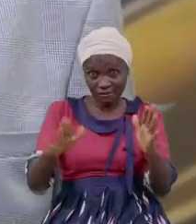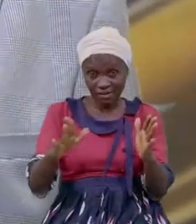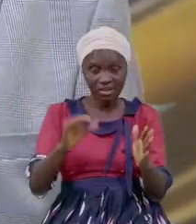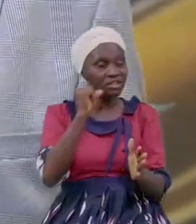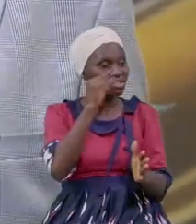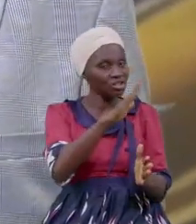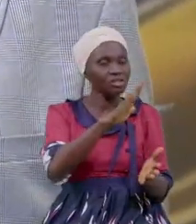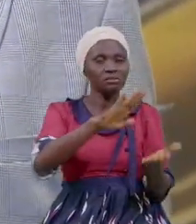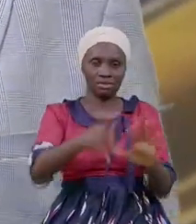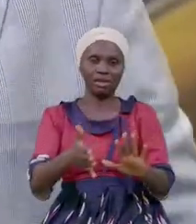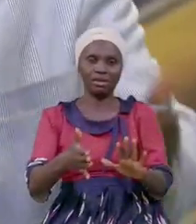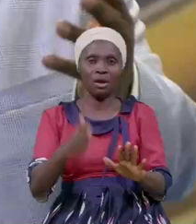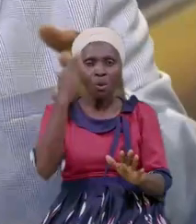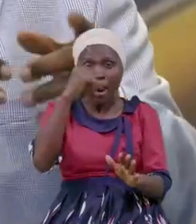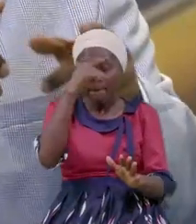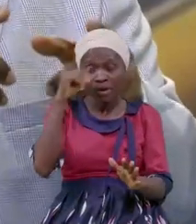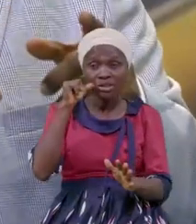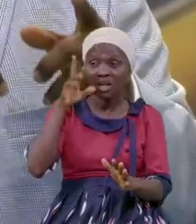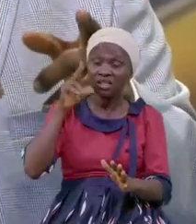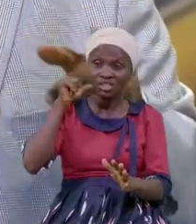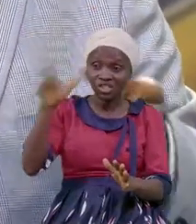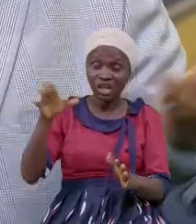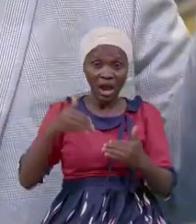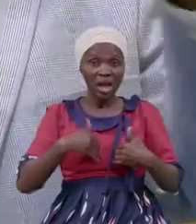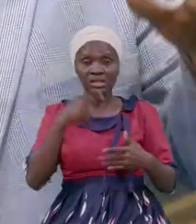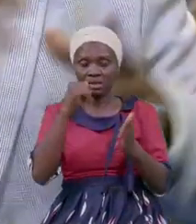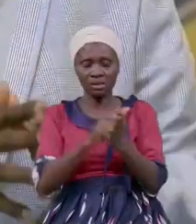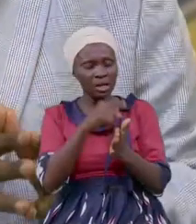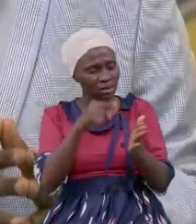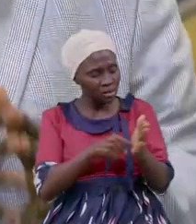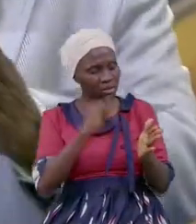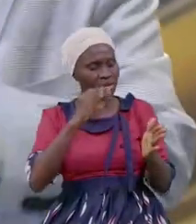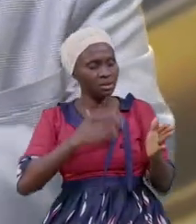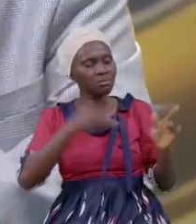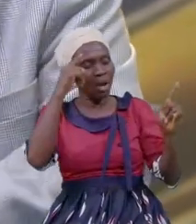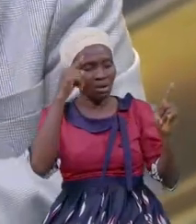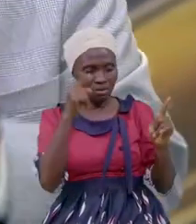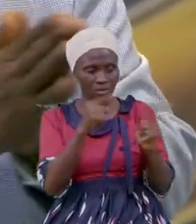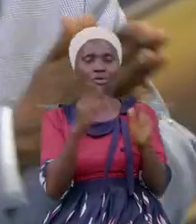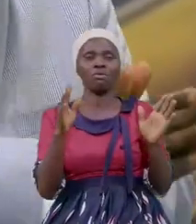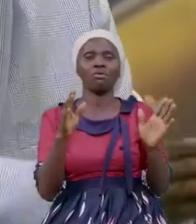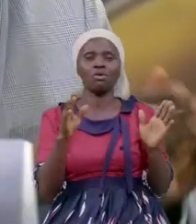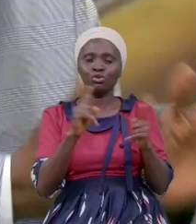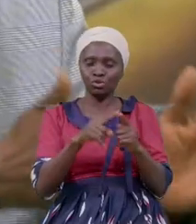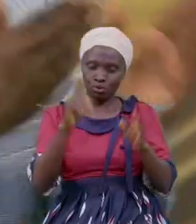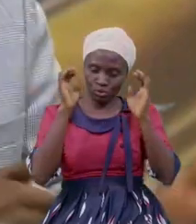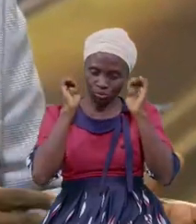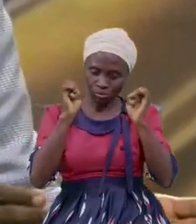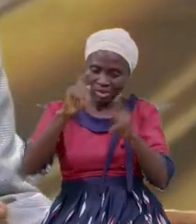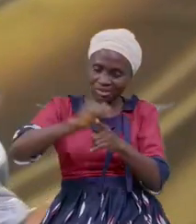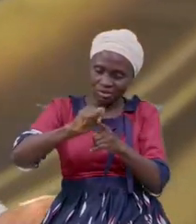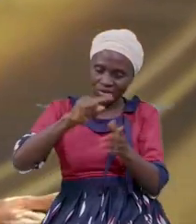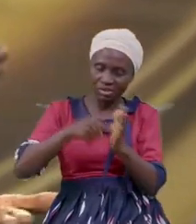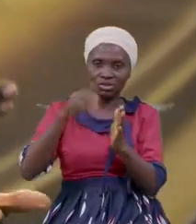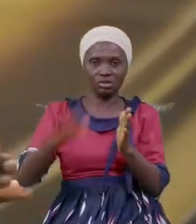voici mon objectif celle avait un eu un autre objectif en se disant après que